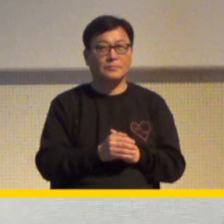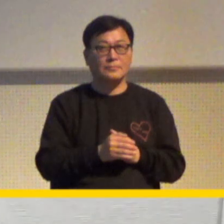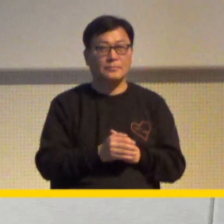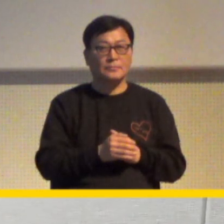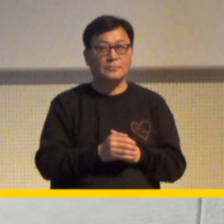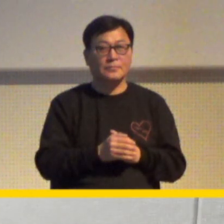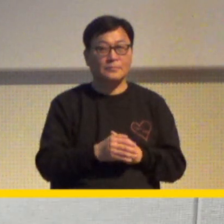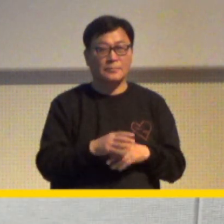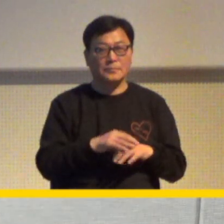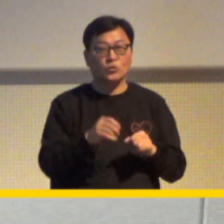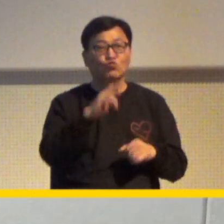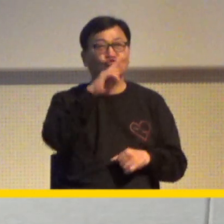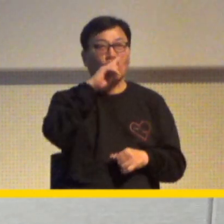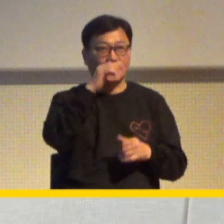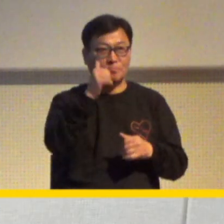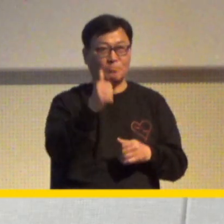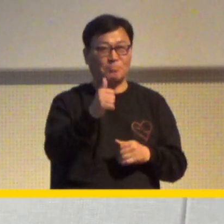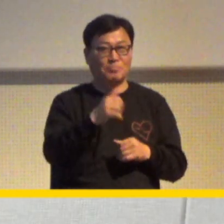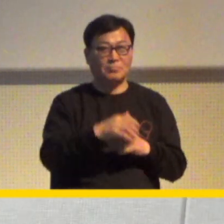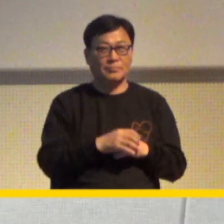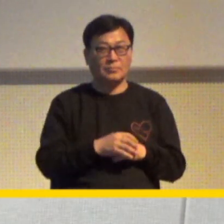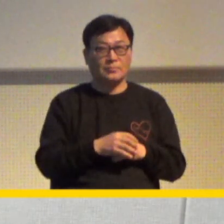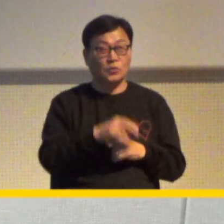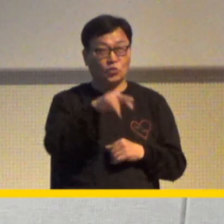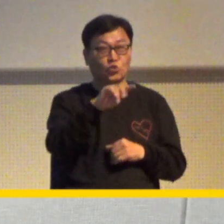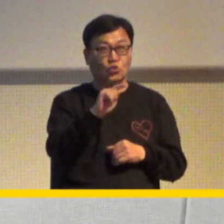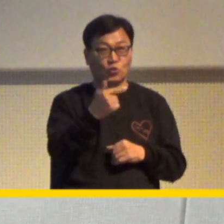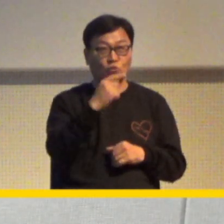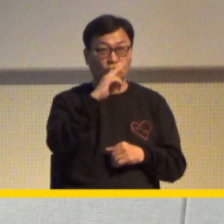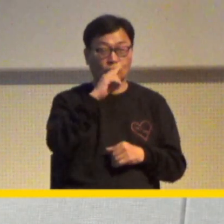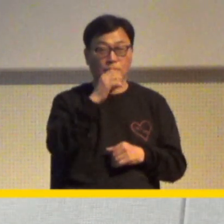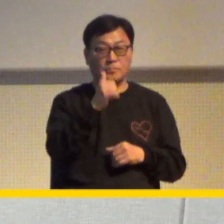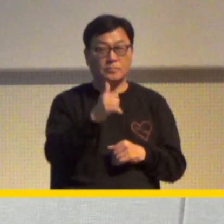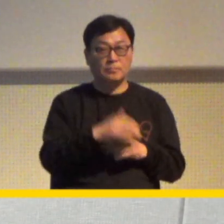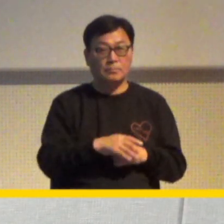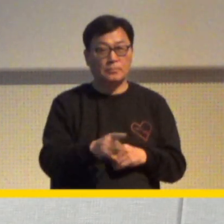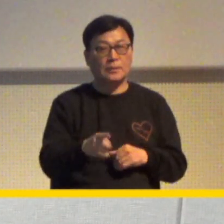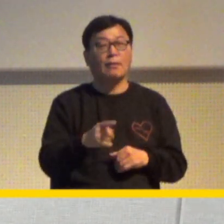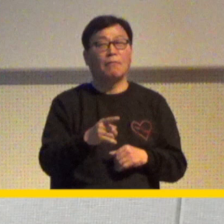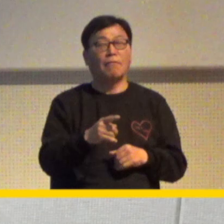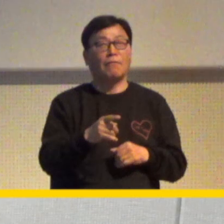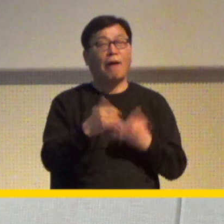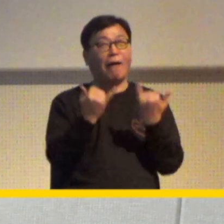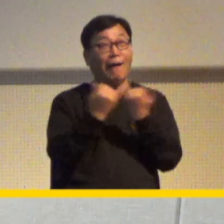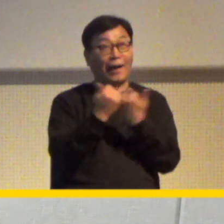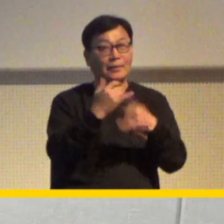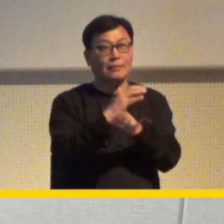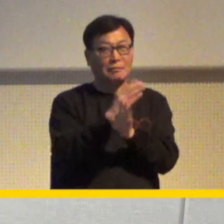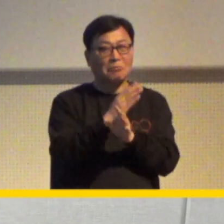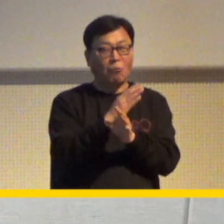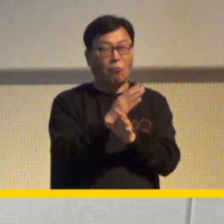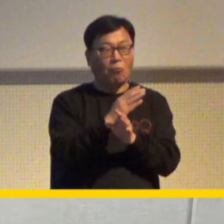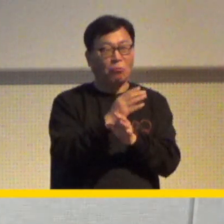안녕하세요. 우리 주교님, 성삼성 요셉 주교님이십니다. 아직 얘기가 참